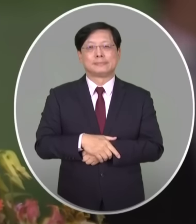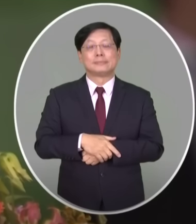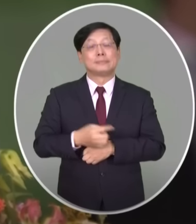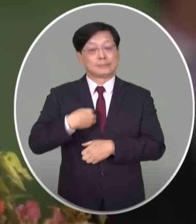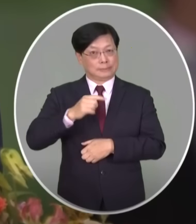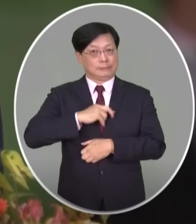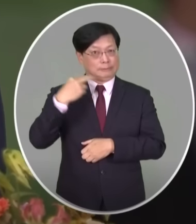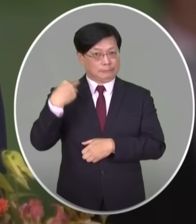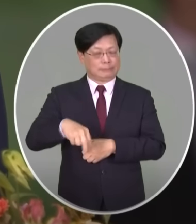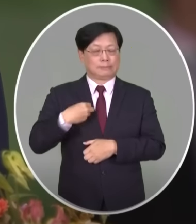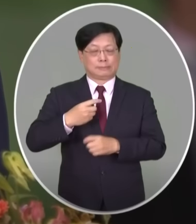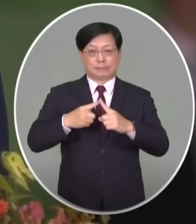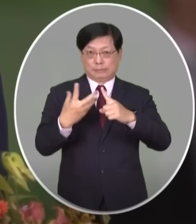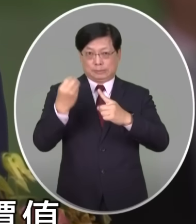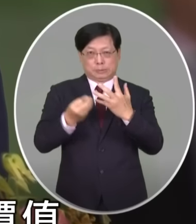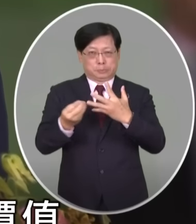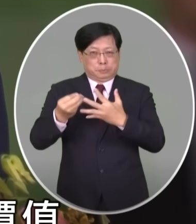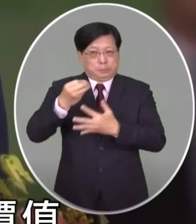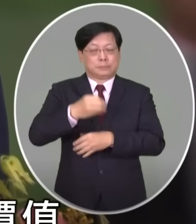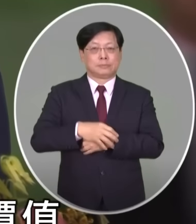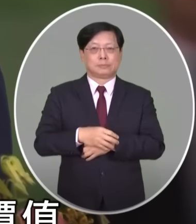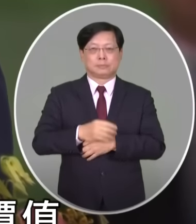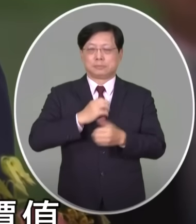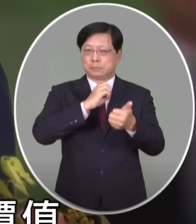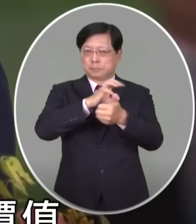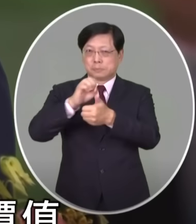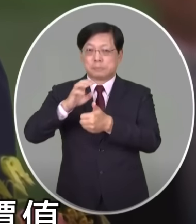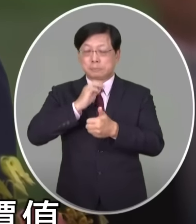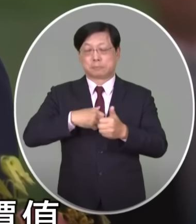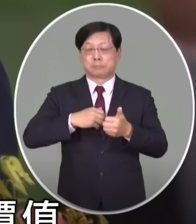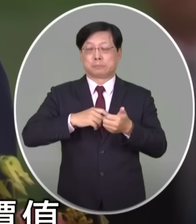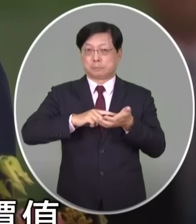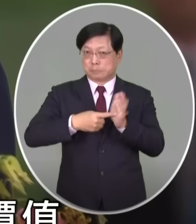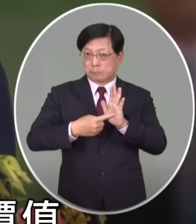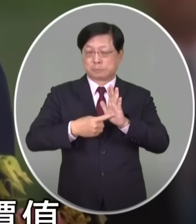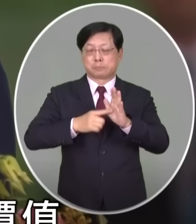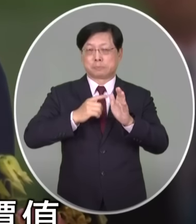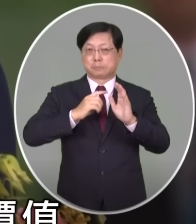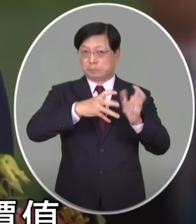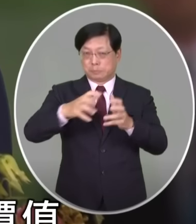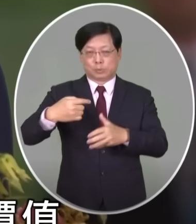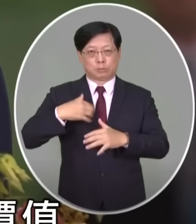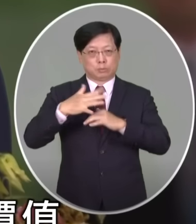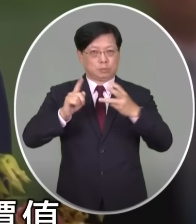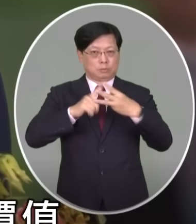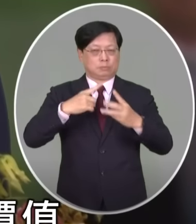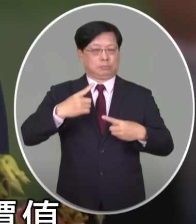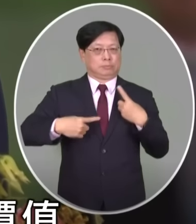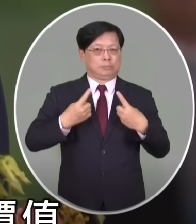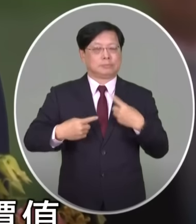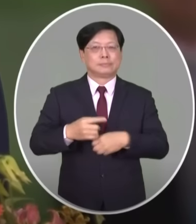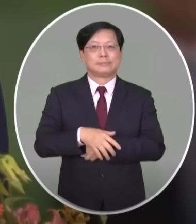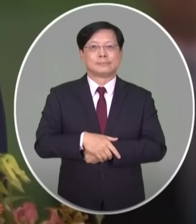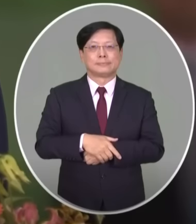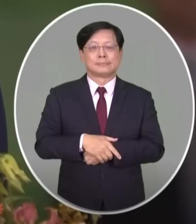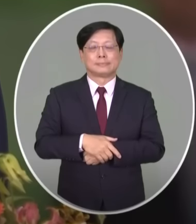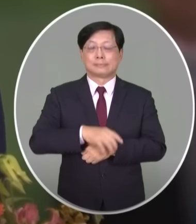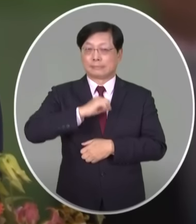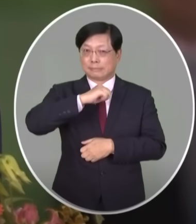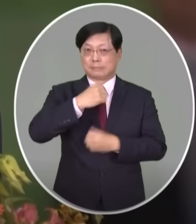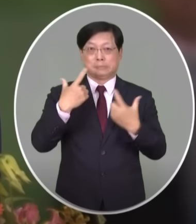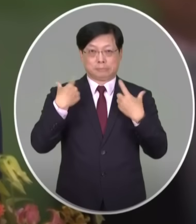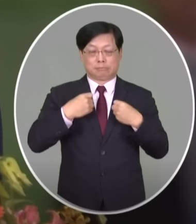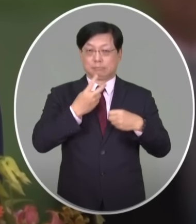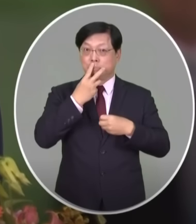持续提升人权，向世界展现民主自由的价值。台湾是